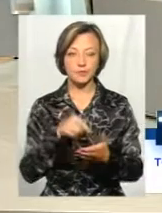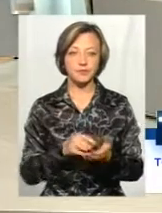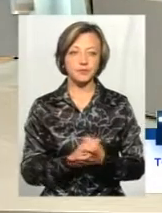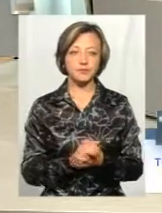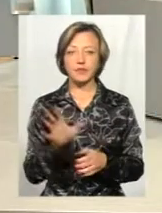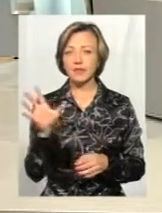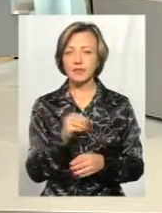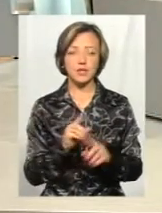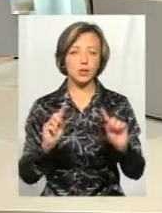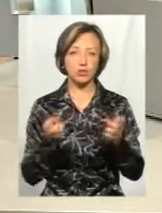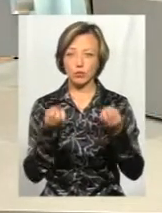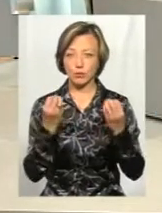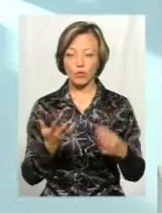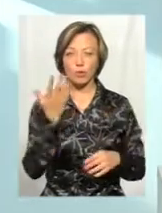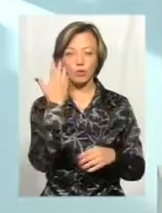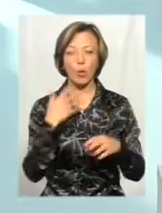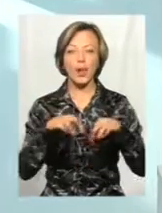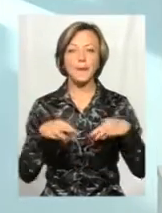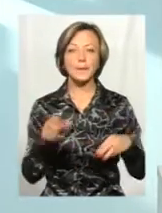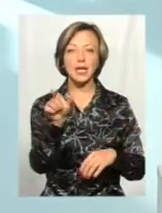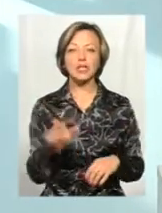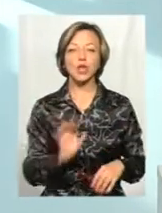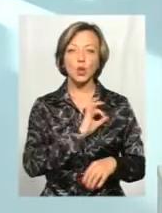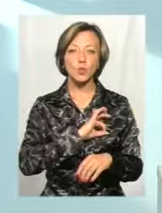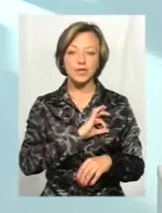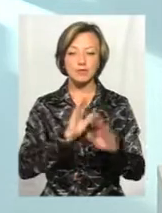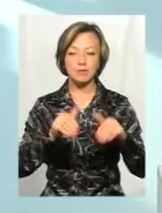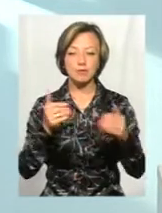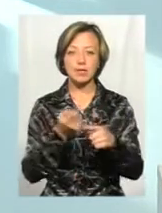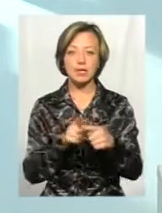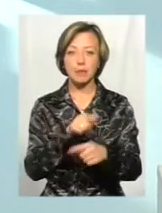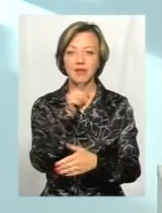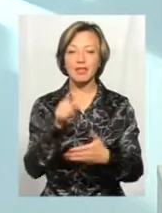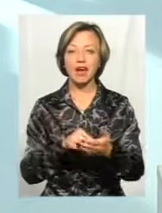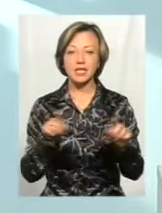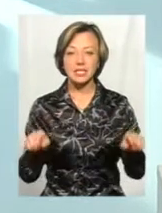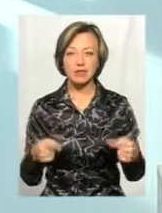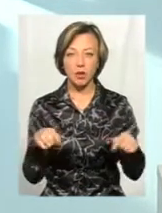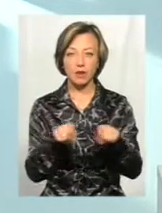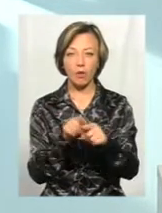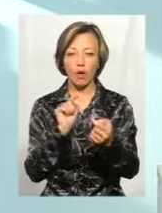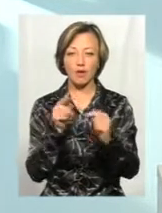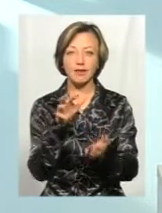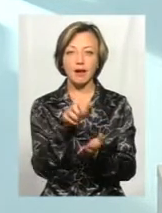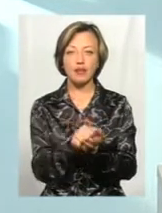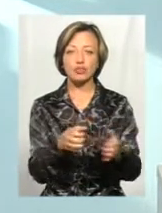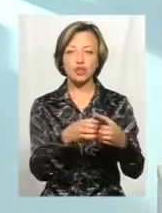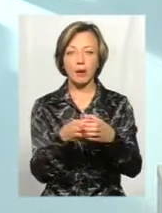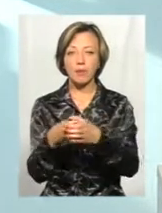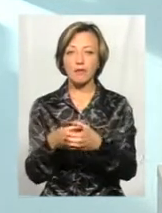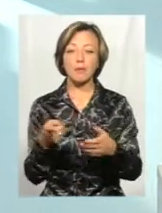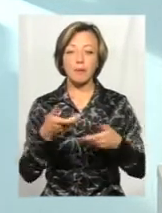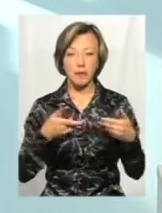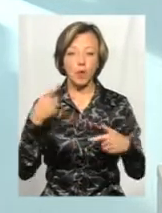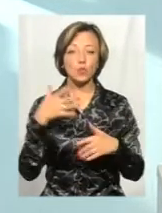насправді дуже просто. Коли міністр юстиції зініціював це питання, а саме створення такого роду антирейдерських штабів, ми всі